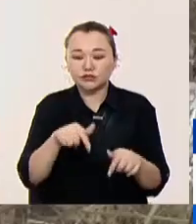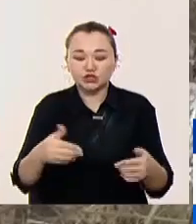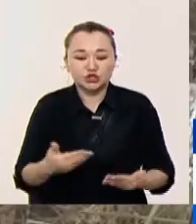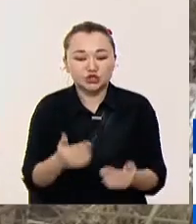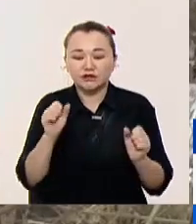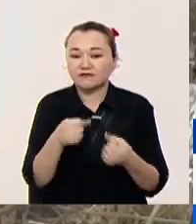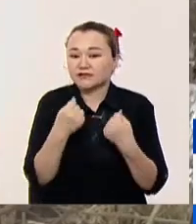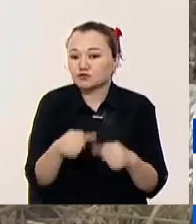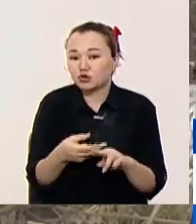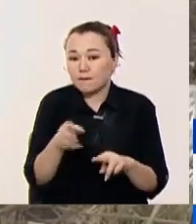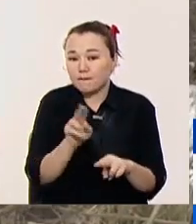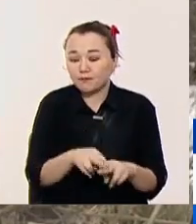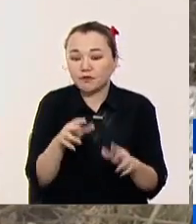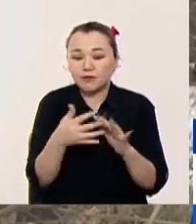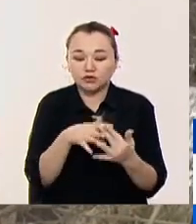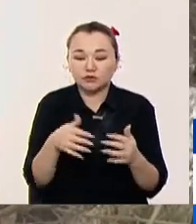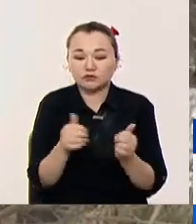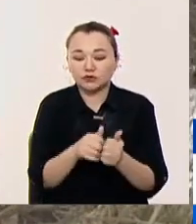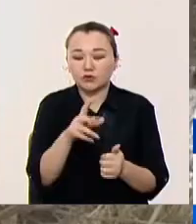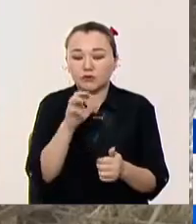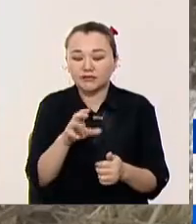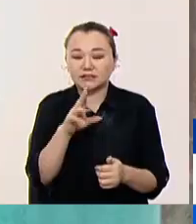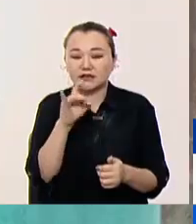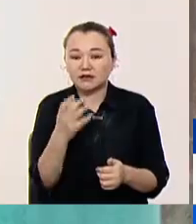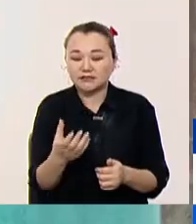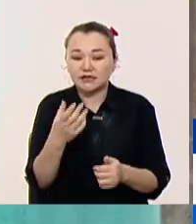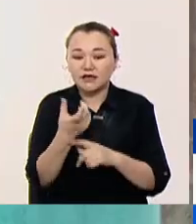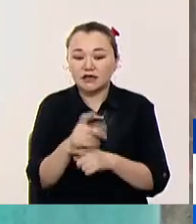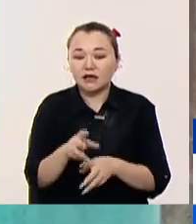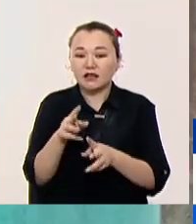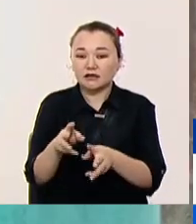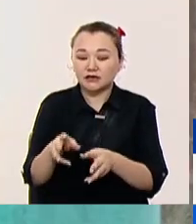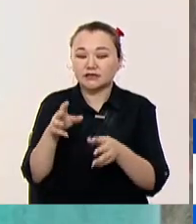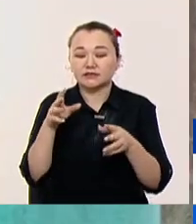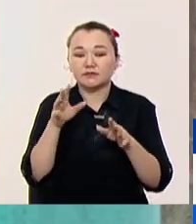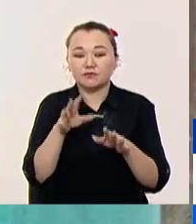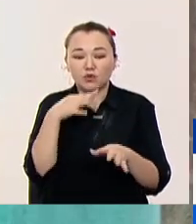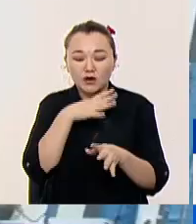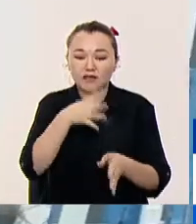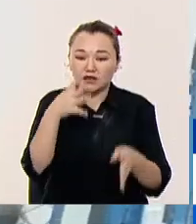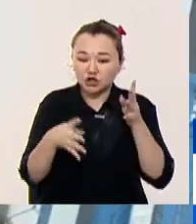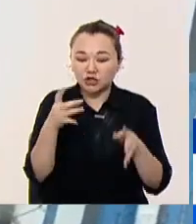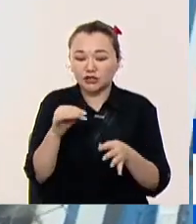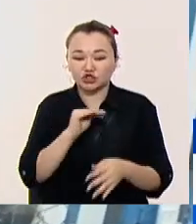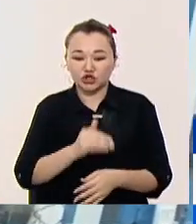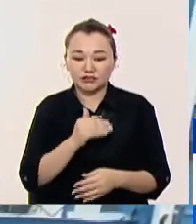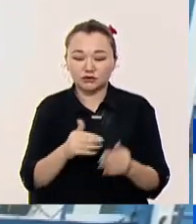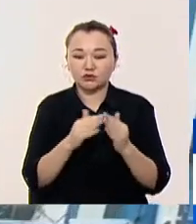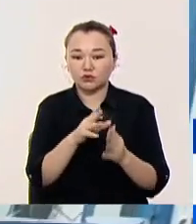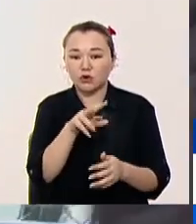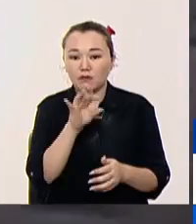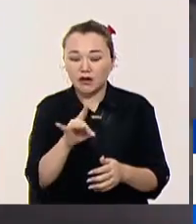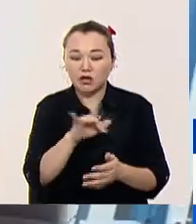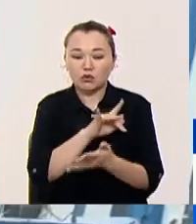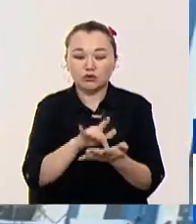невозможно. Поселок образовался вокруг Топарской ГРЭС. Теплосети от гидроэлектростанции обогревают и многоэтажки, и частный сектор Топара, еще и